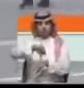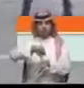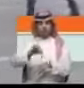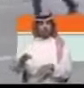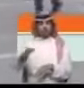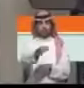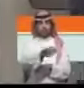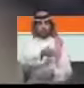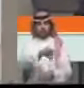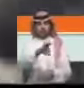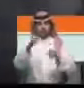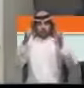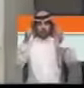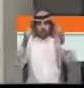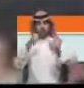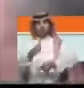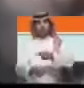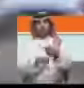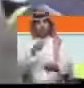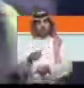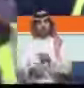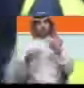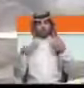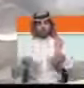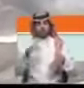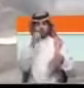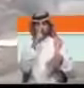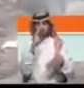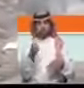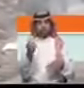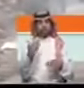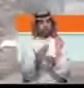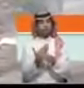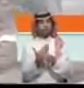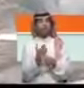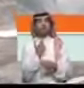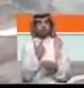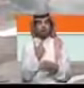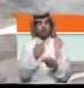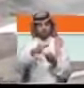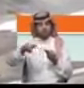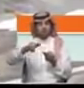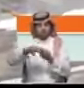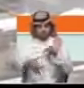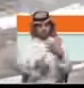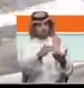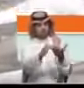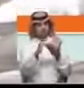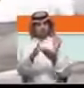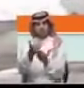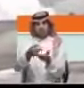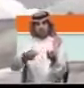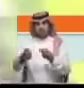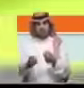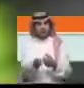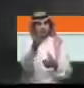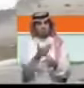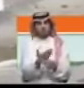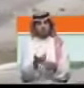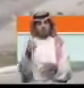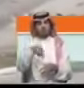وعدد من المدن احتجاجات لأصحاب السترات الصفراء للمطالبة بإصلاحات اقتصادية وسط اشتباكات مع رجال الأمن